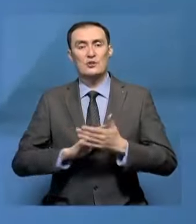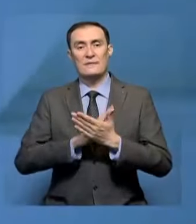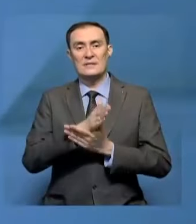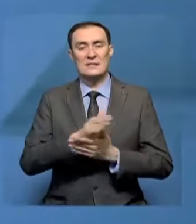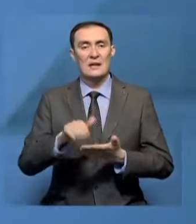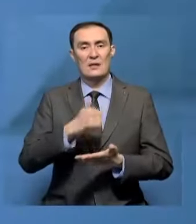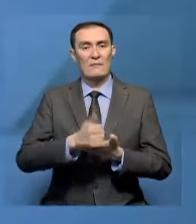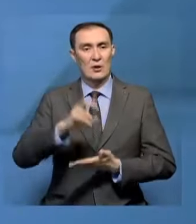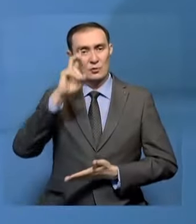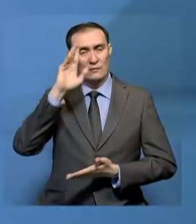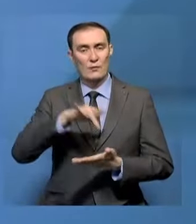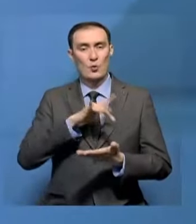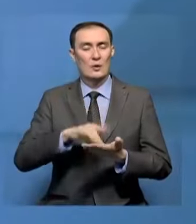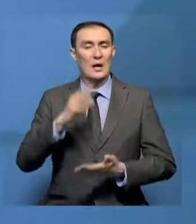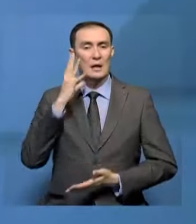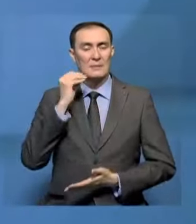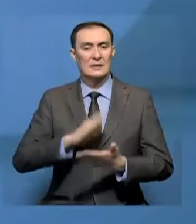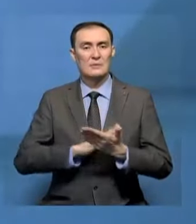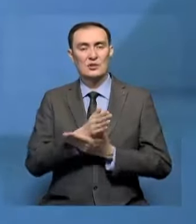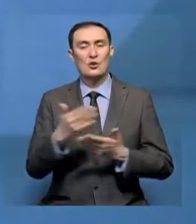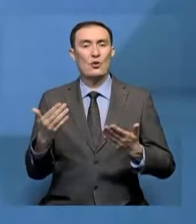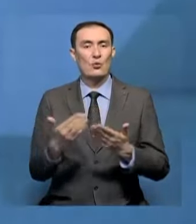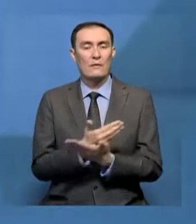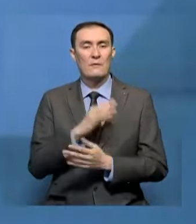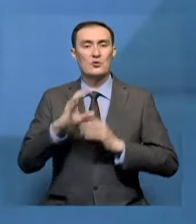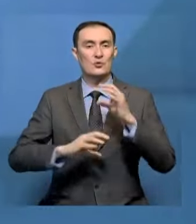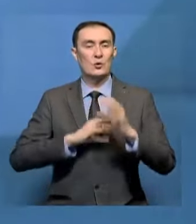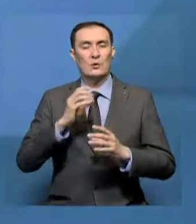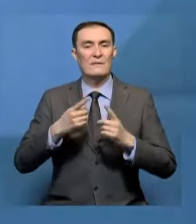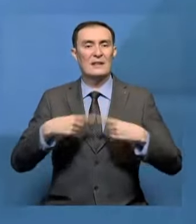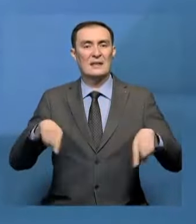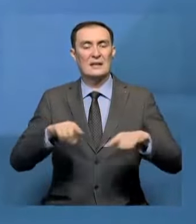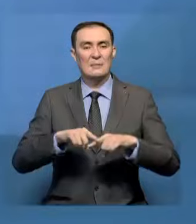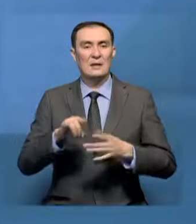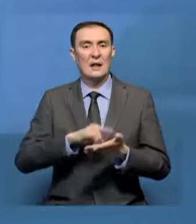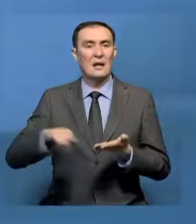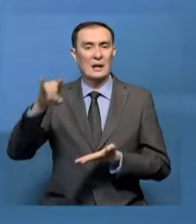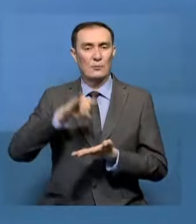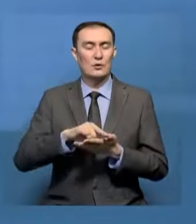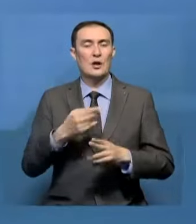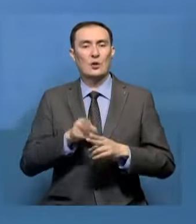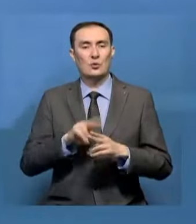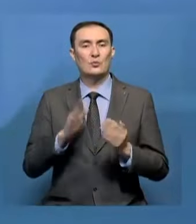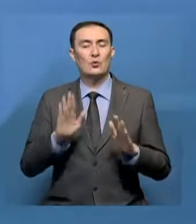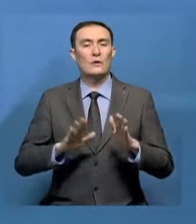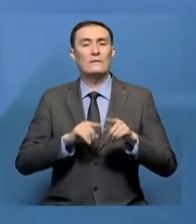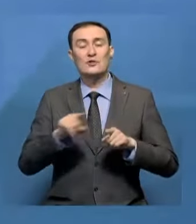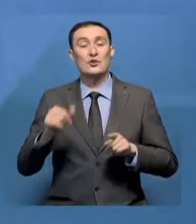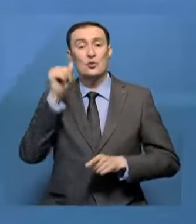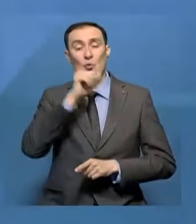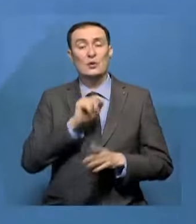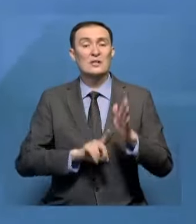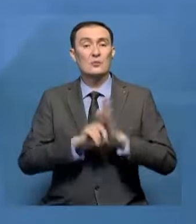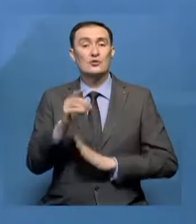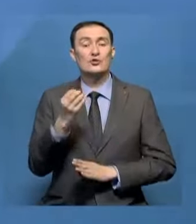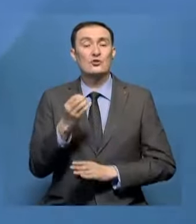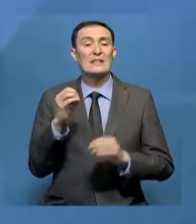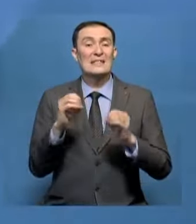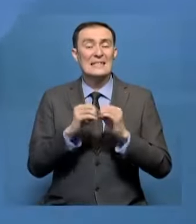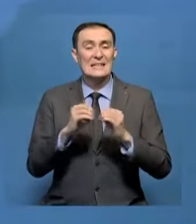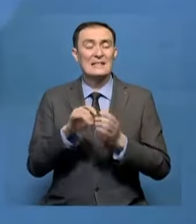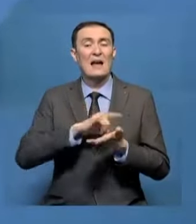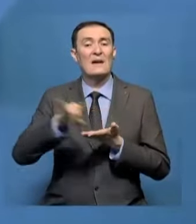государства в Алмааты началась она с посещения нового международного терминала благодаря которому только до конца года запустят ещё